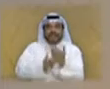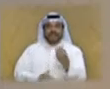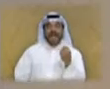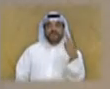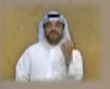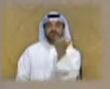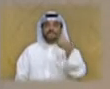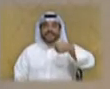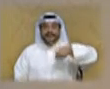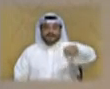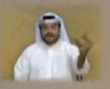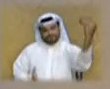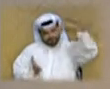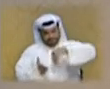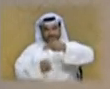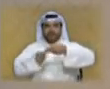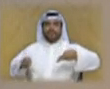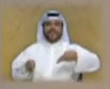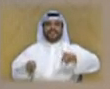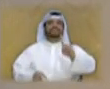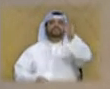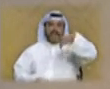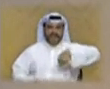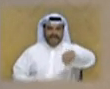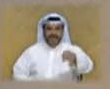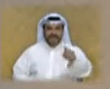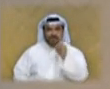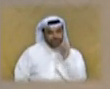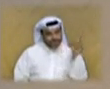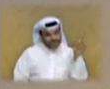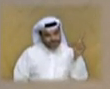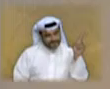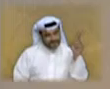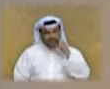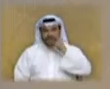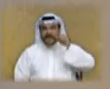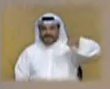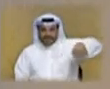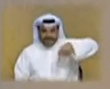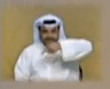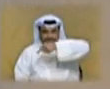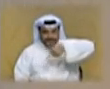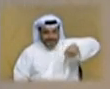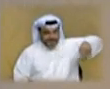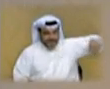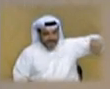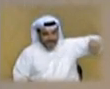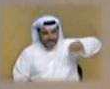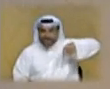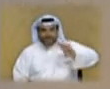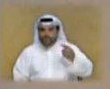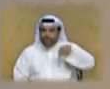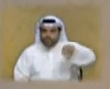هذه التظاهرة الثقافية، وخاصة ولله الحمد الكويت تزخر في نشاط